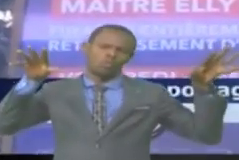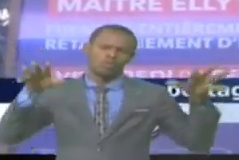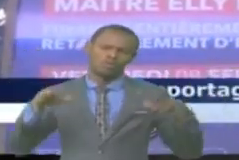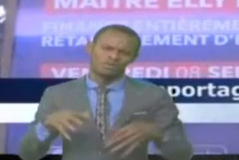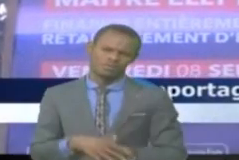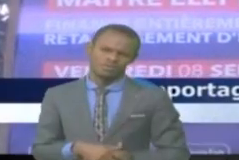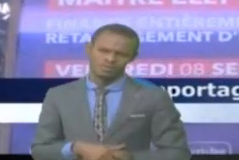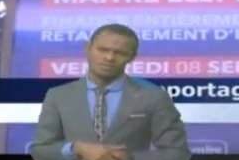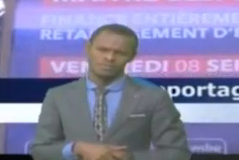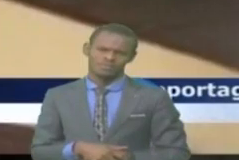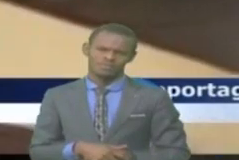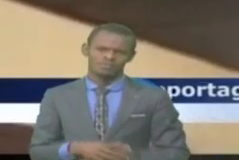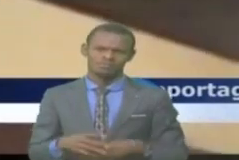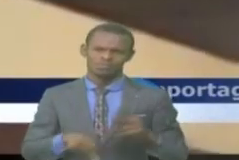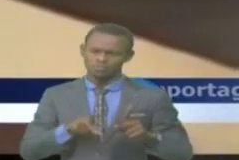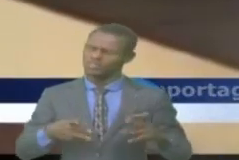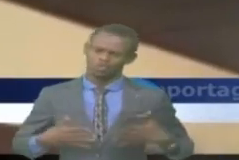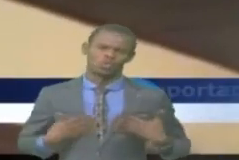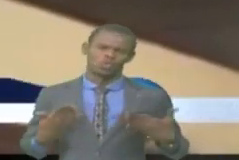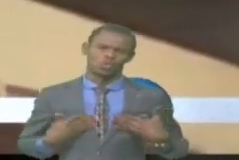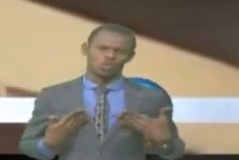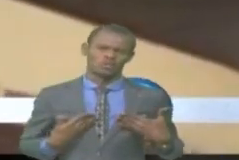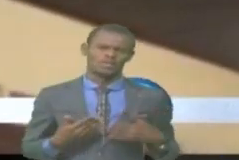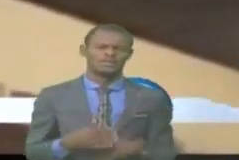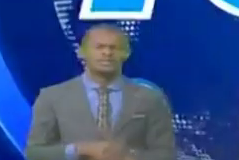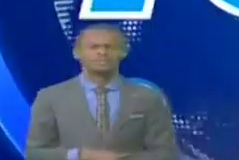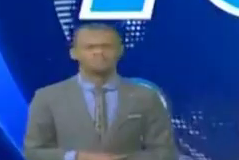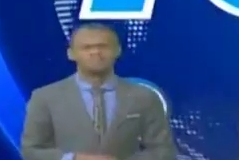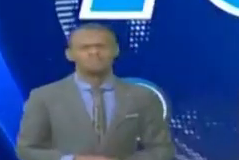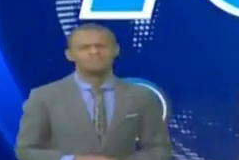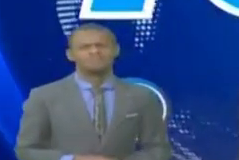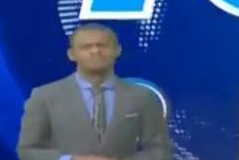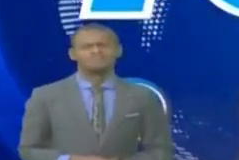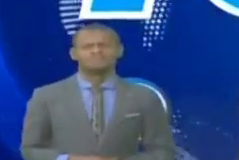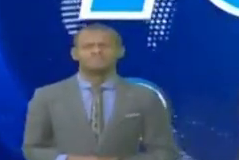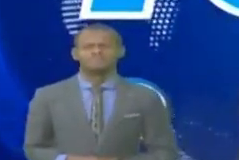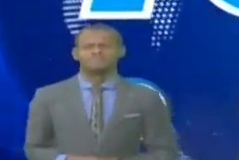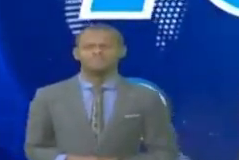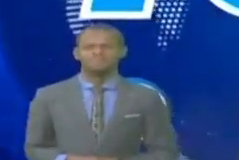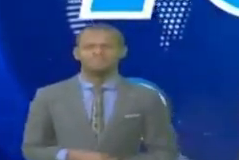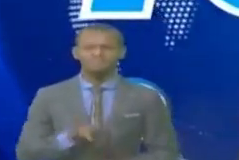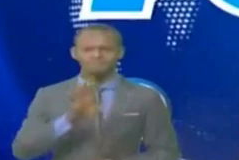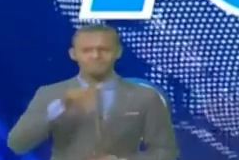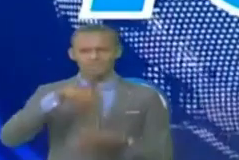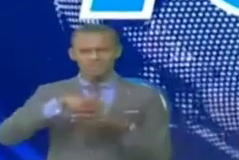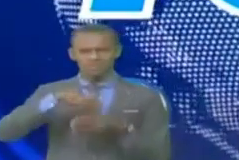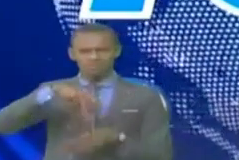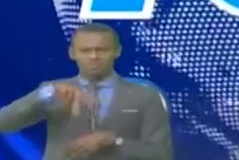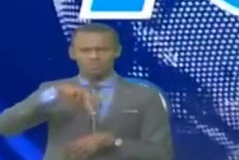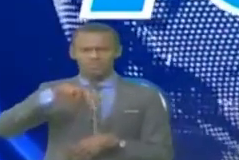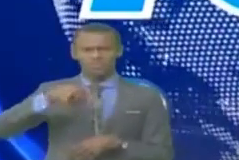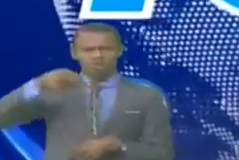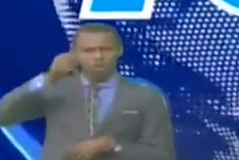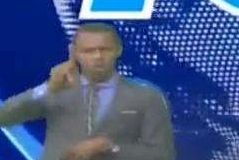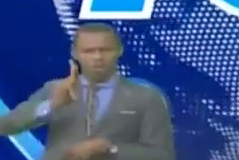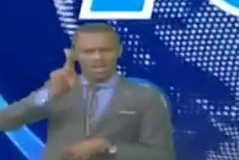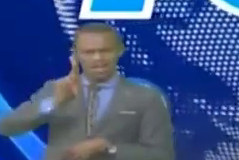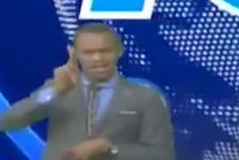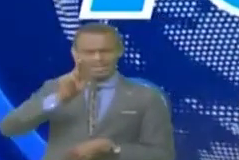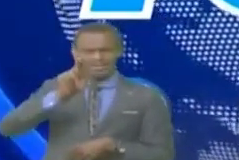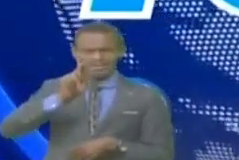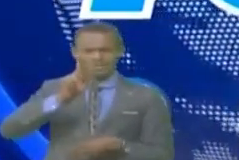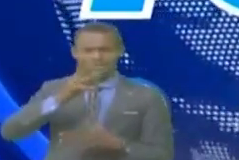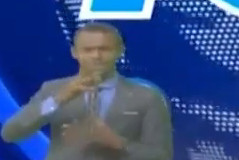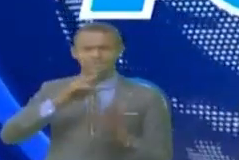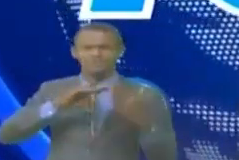de justifier son surnom de l'homme aux actions concrètes. Et puis dans la province du Haut-Katanga, la ville frontalière de